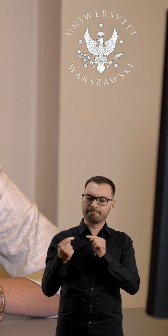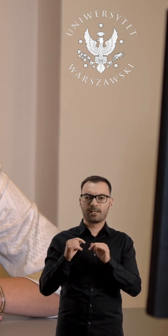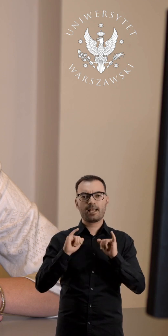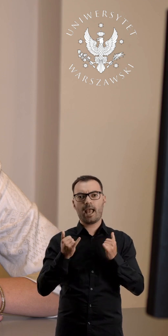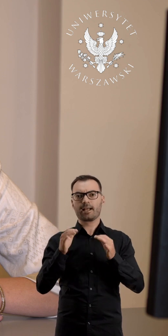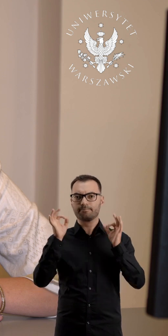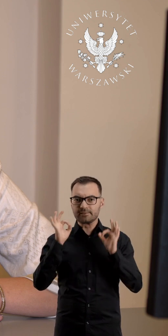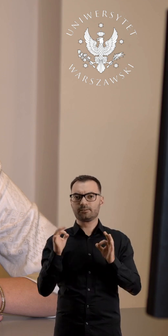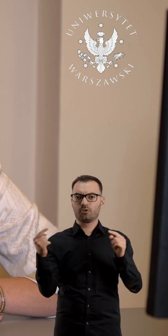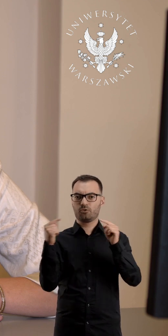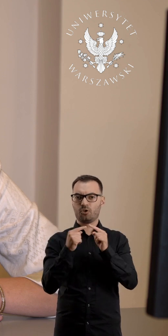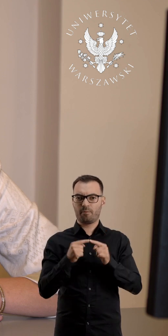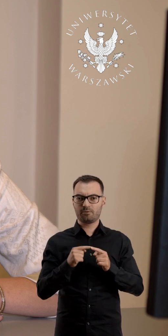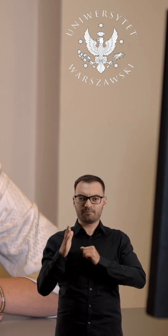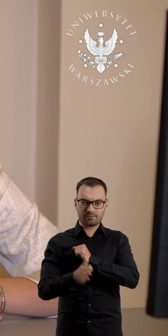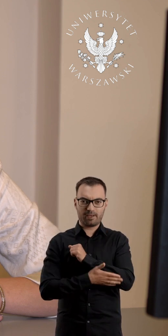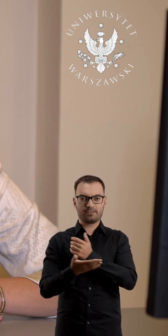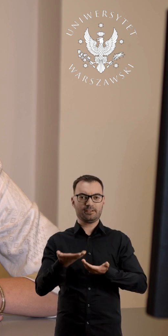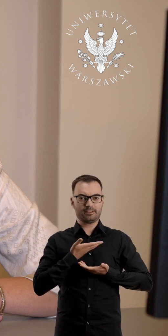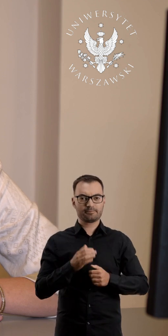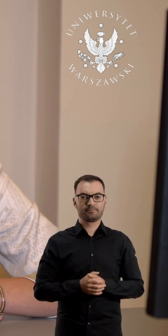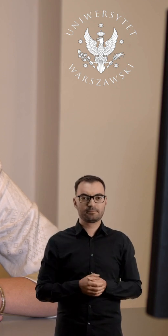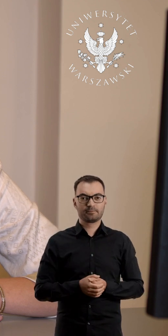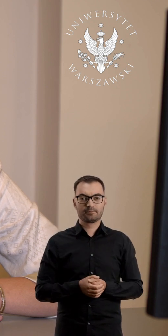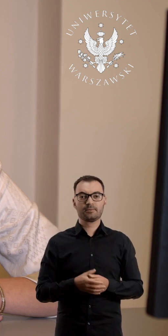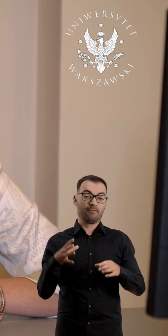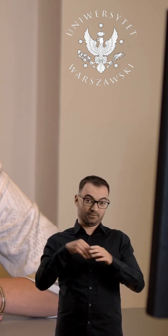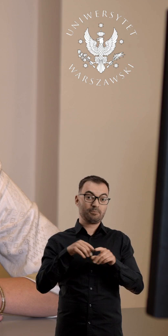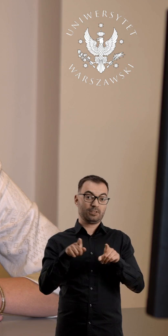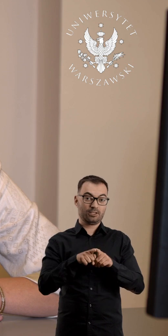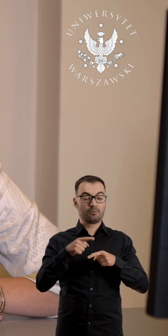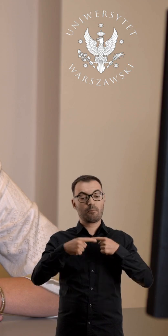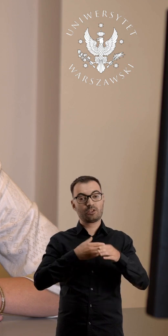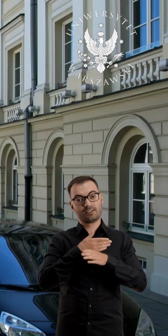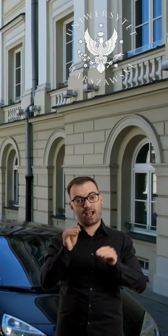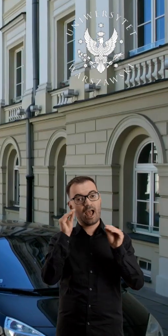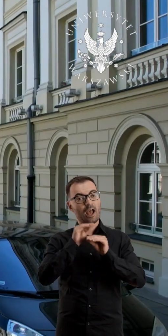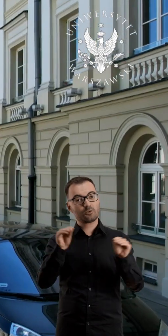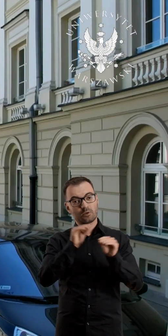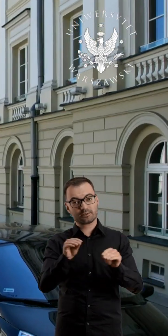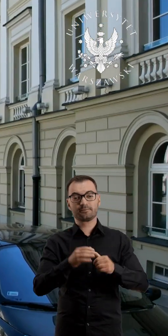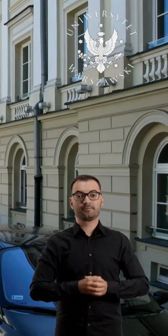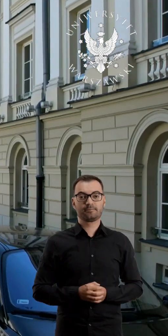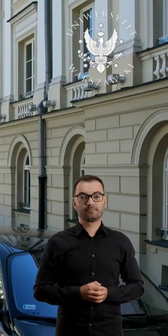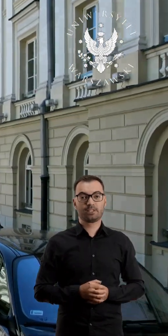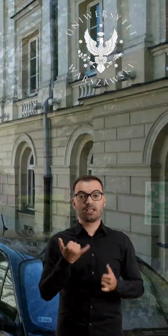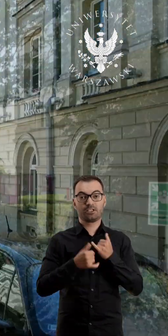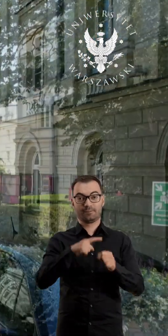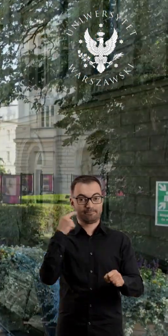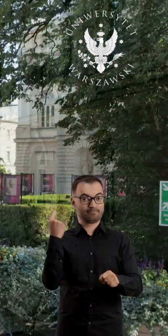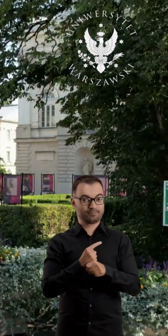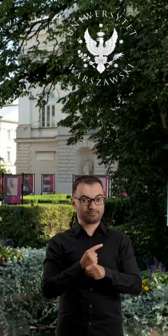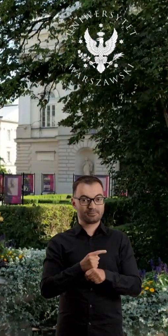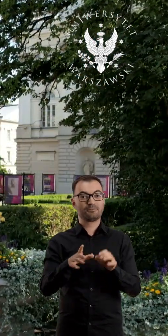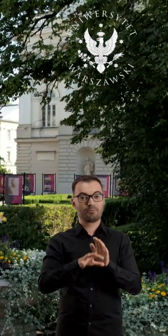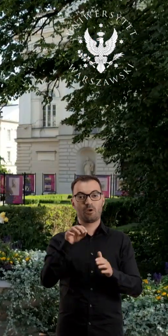omówić różne formy wsparcia i dostosowania, m.in. procesu kształcenia. Lektor. Wybierając kierunek studiów